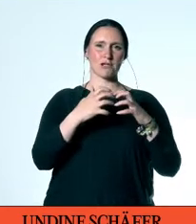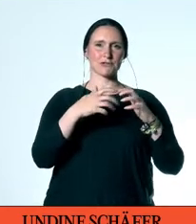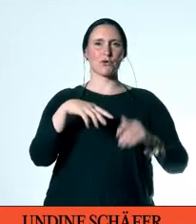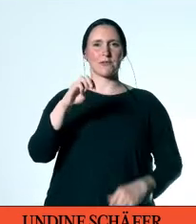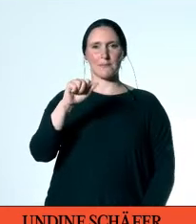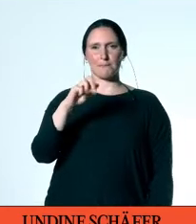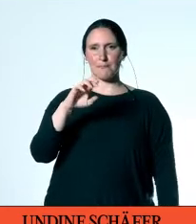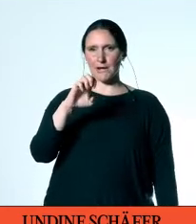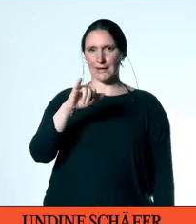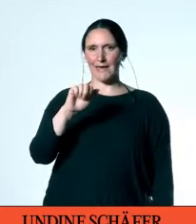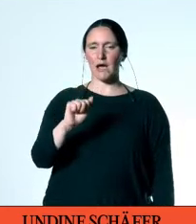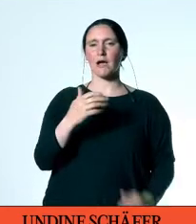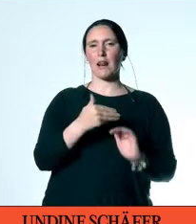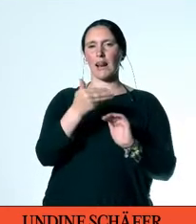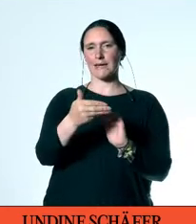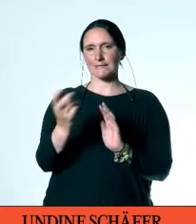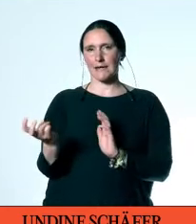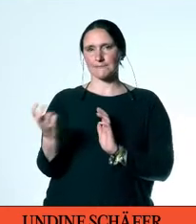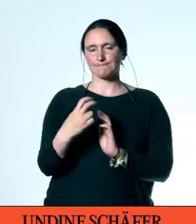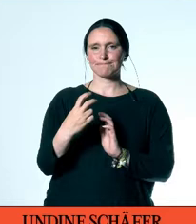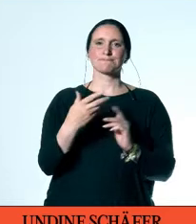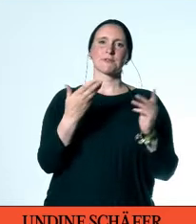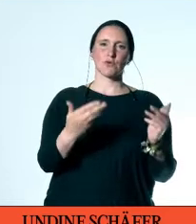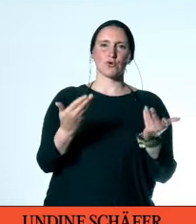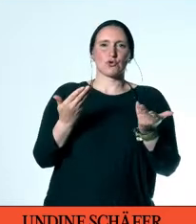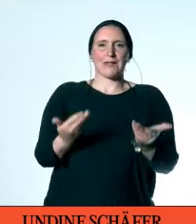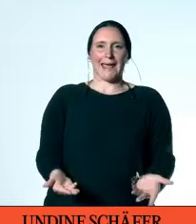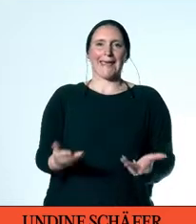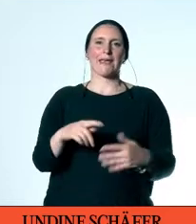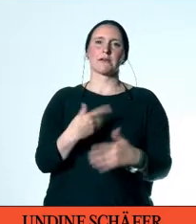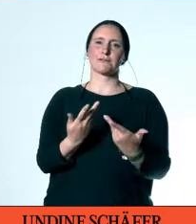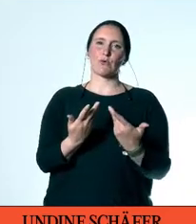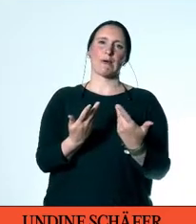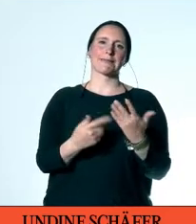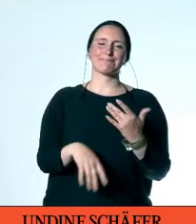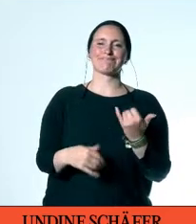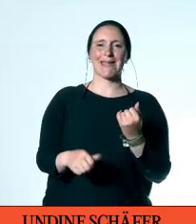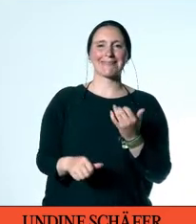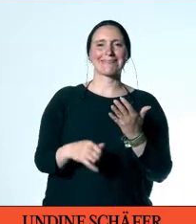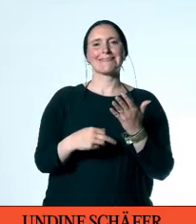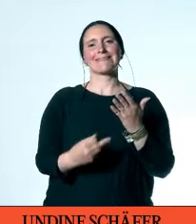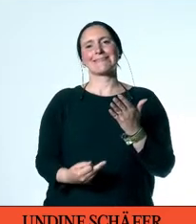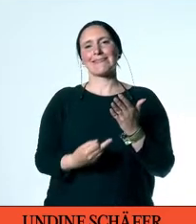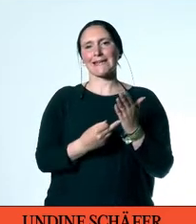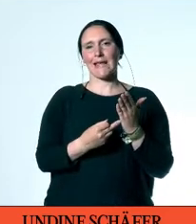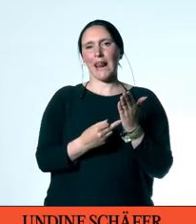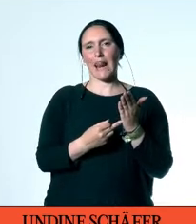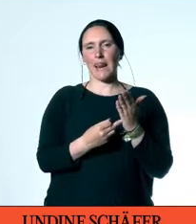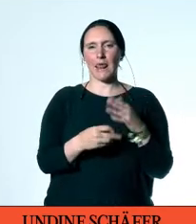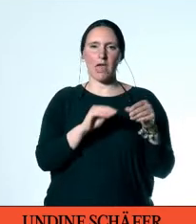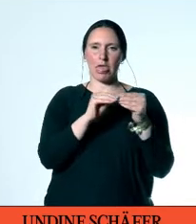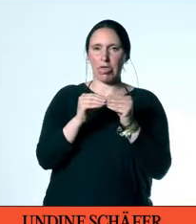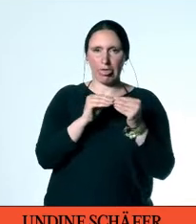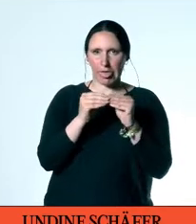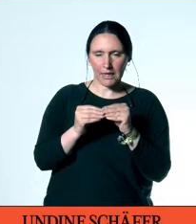Auch Paula von der Fundación Marea wird heute mit dabei sein. Wir entschuldigen